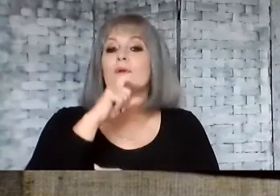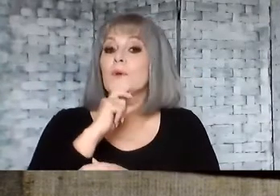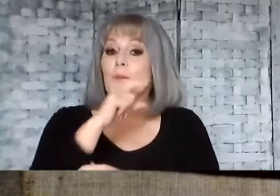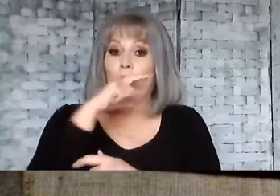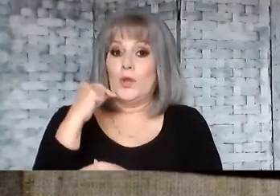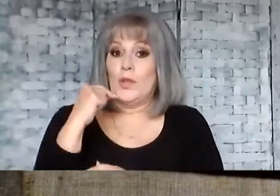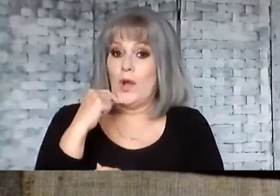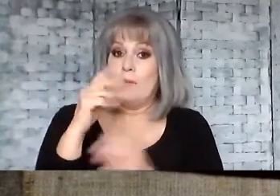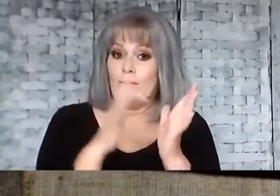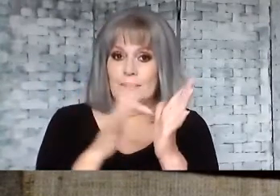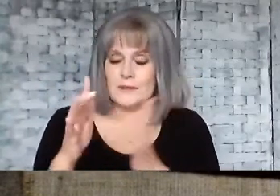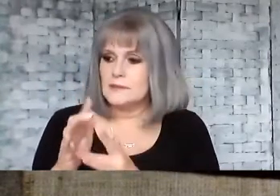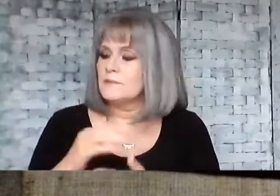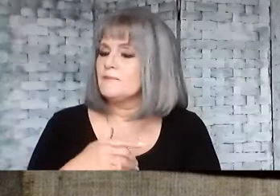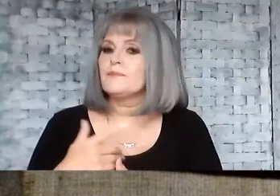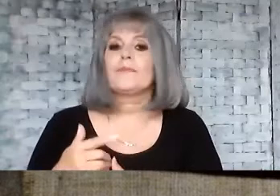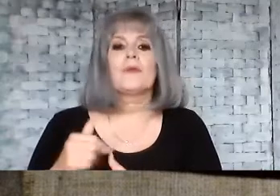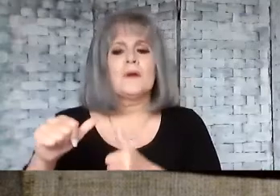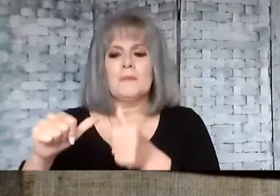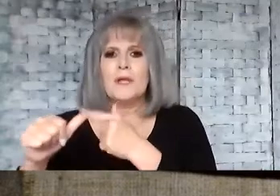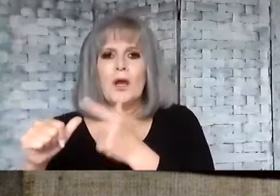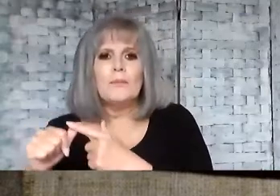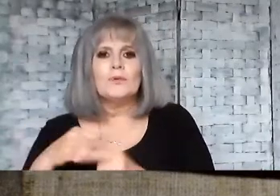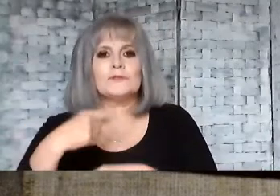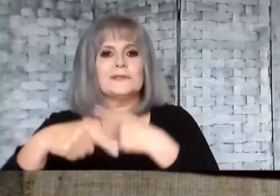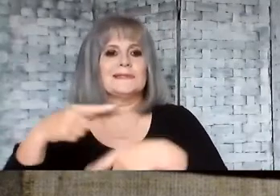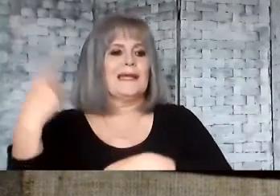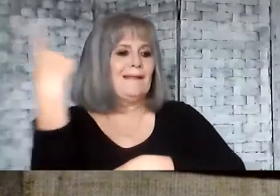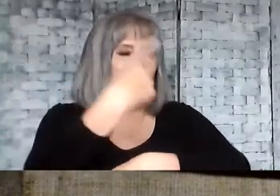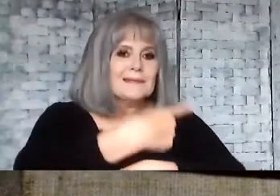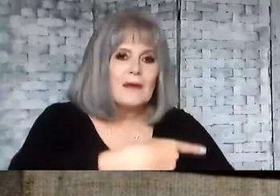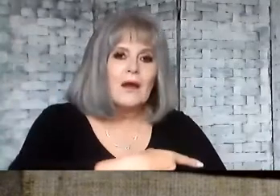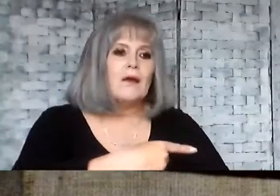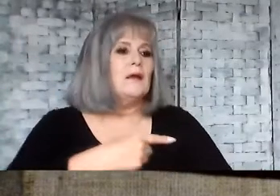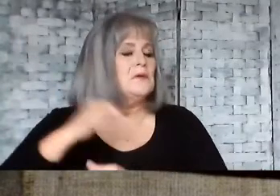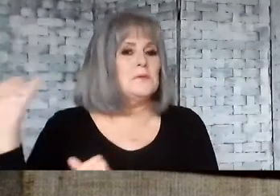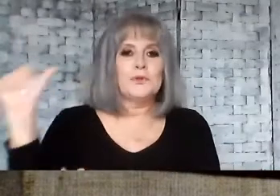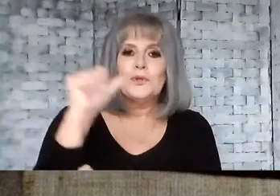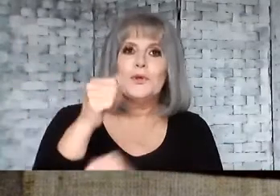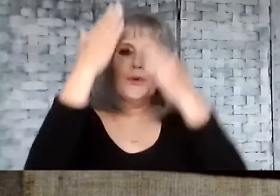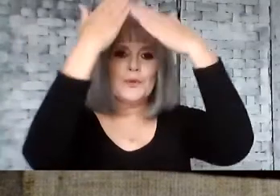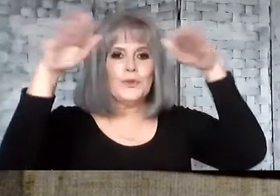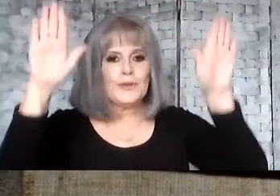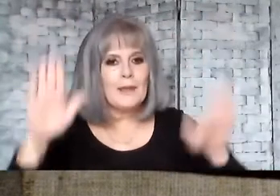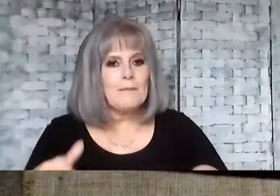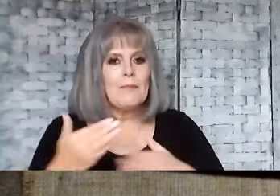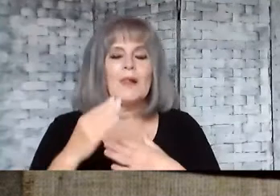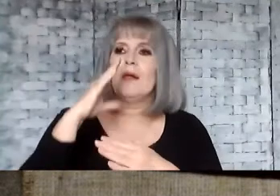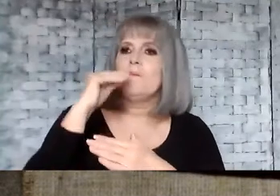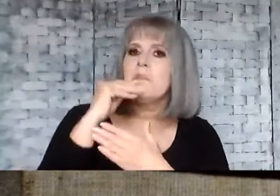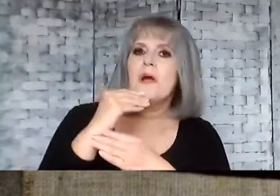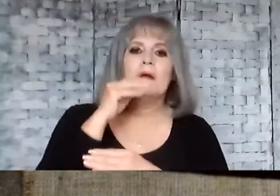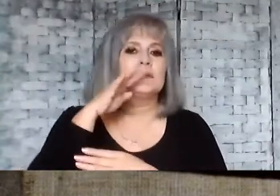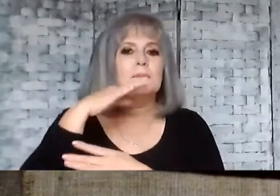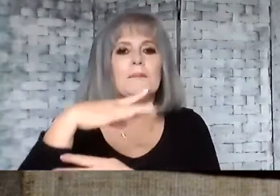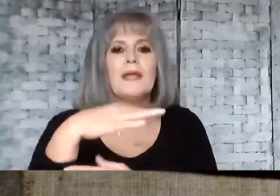praat nie. Maar die apostels het elke dag in die huise en in die tempel die goeie nuus, die evangelie verkondig